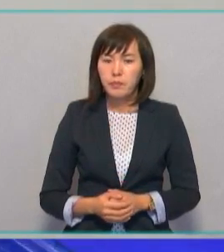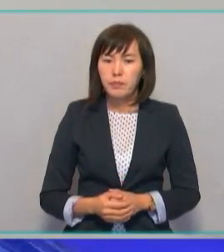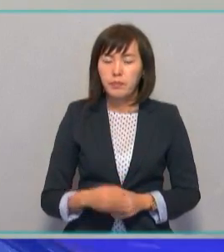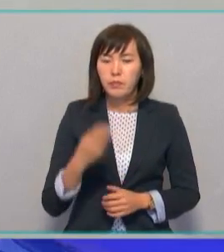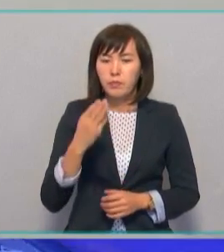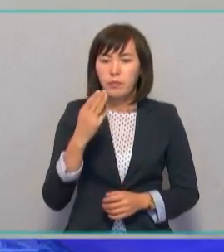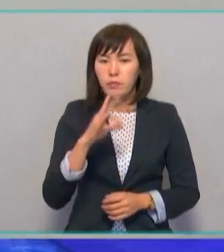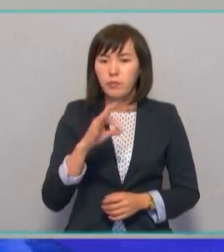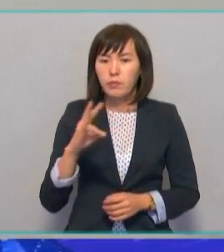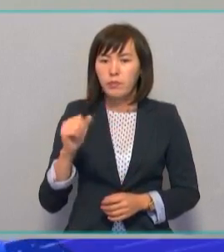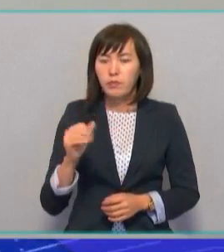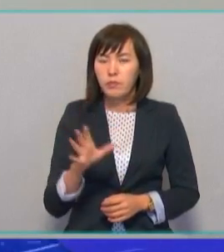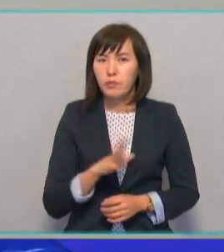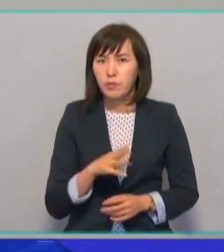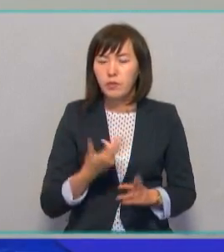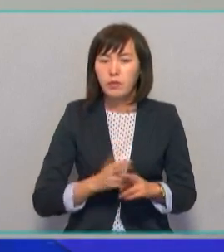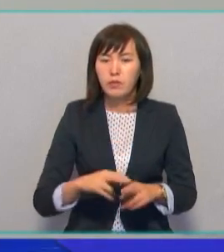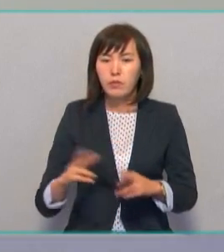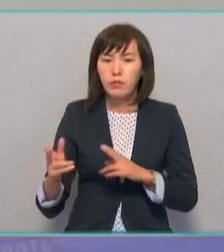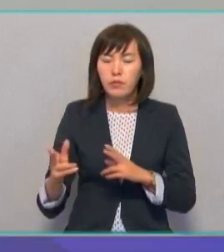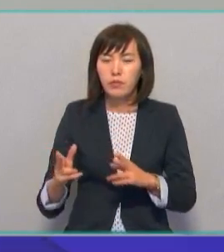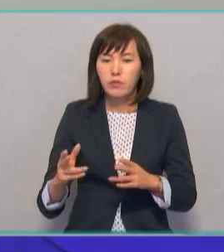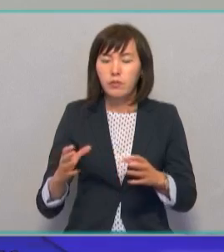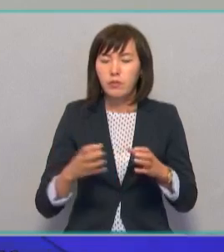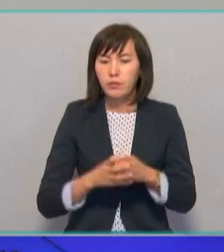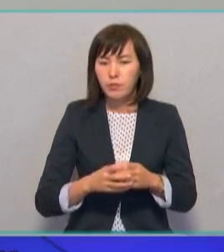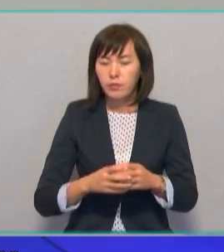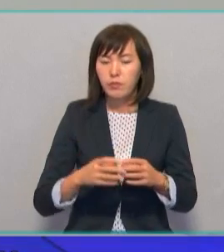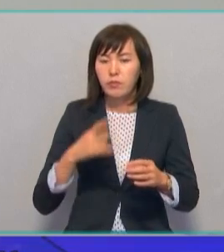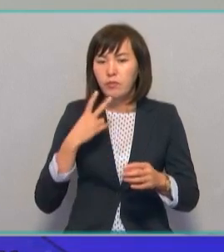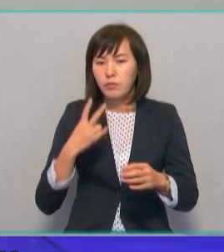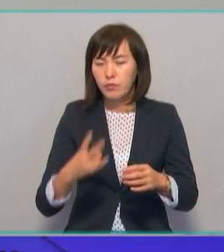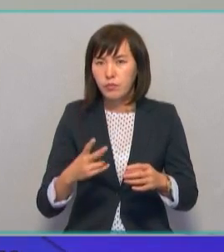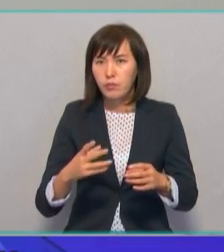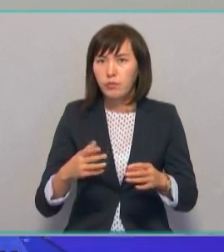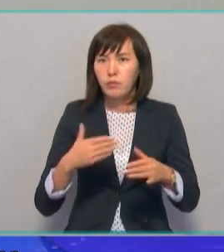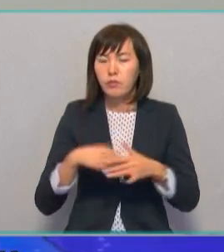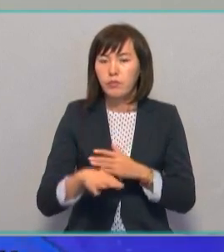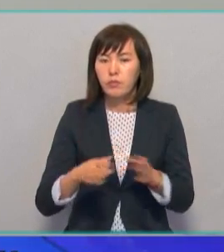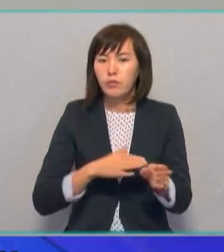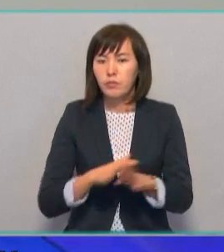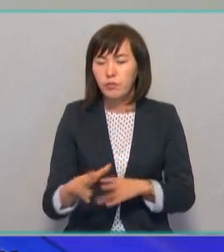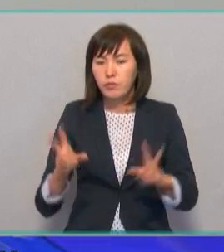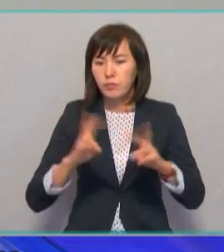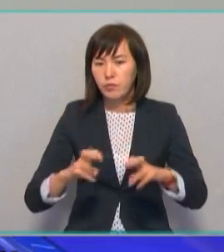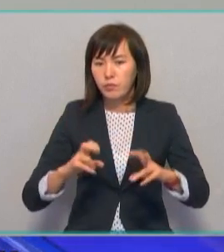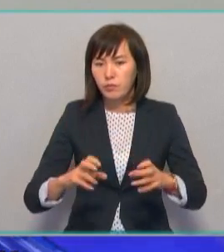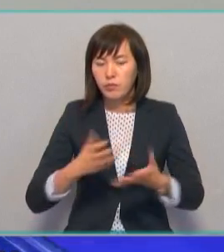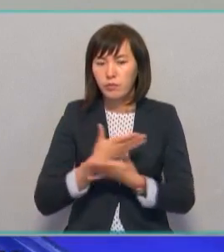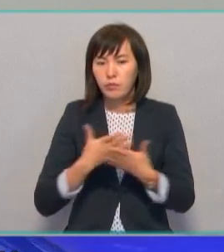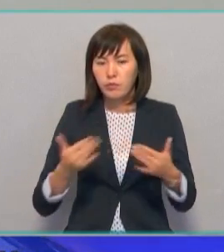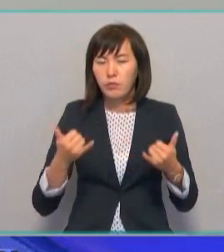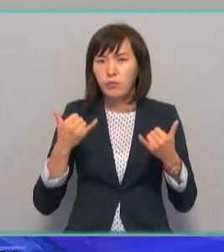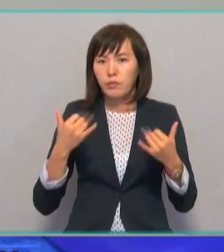33412 тонна құраған. Алайда шығарылған құрамы және ластаушы көздерін шығарылатын толық аналитикалық мәліметтер жоқ